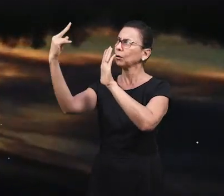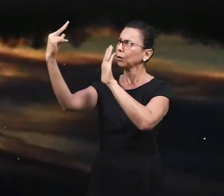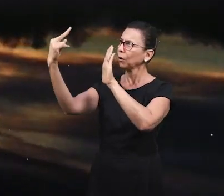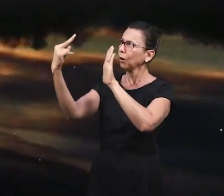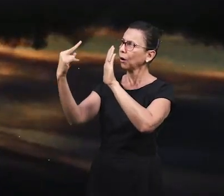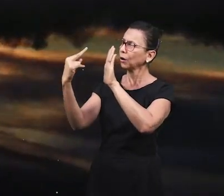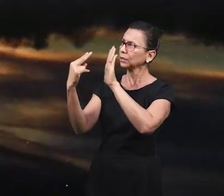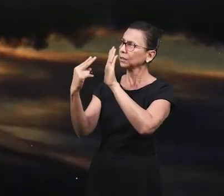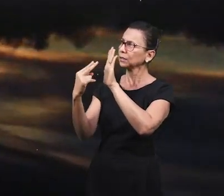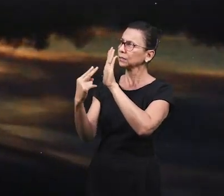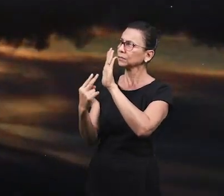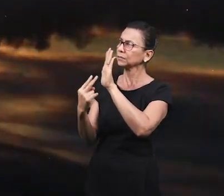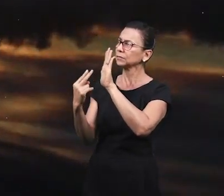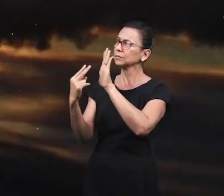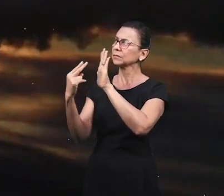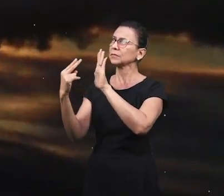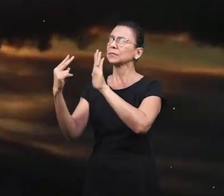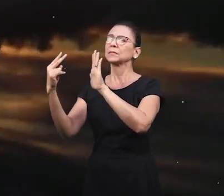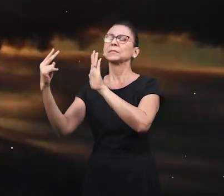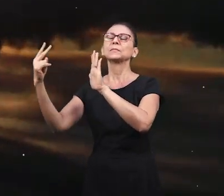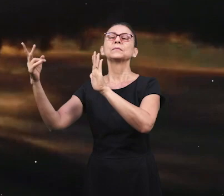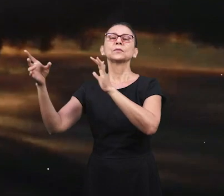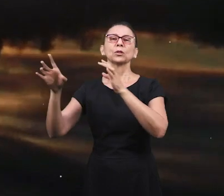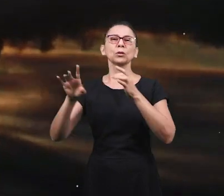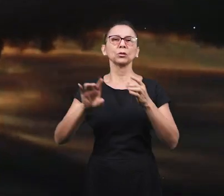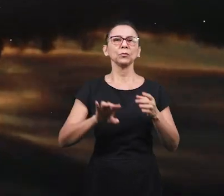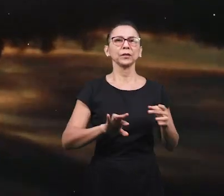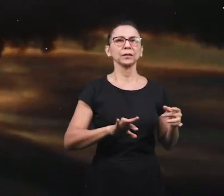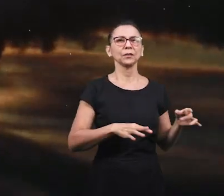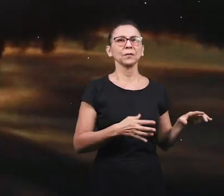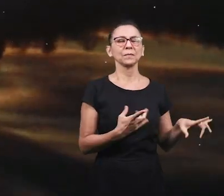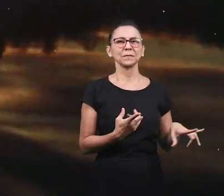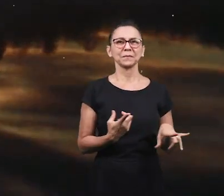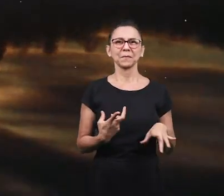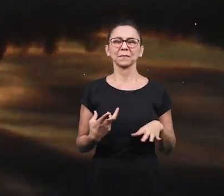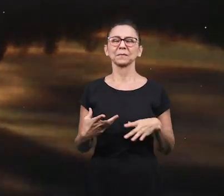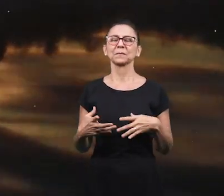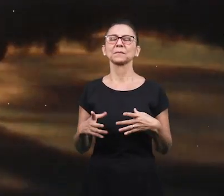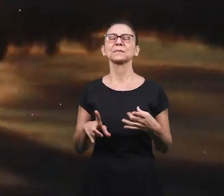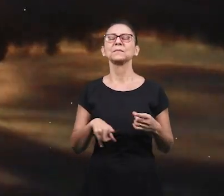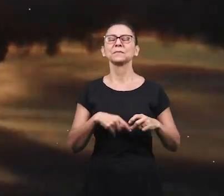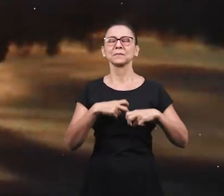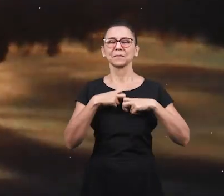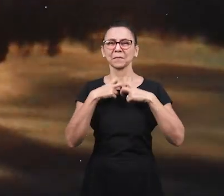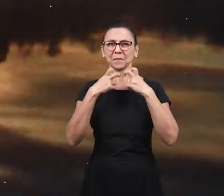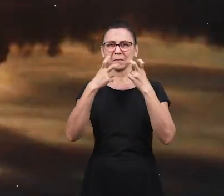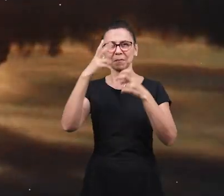ouvidos à minha voz quando a ti